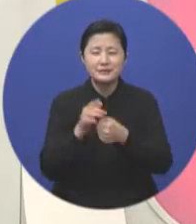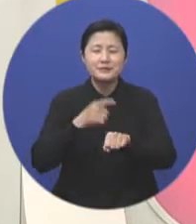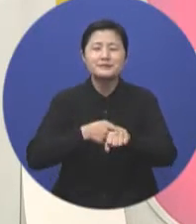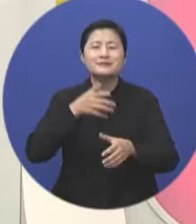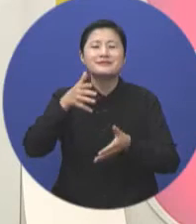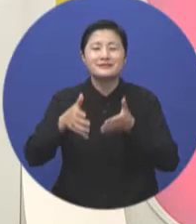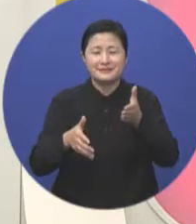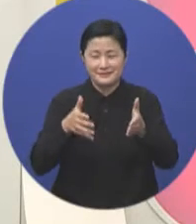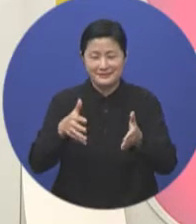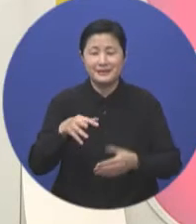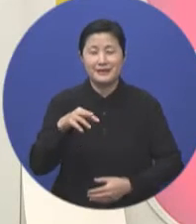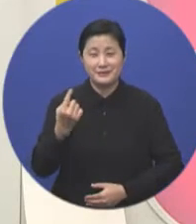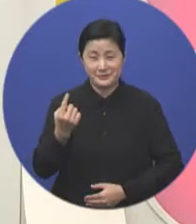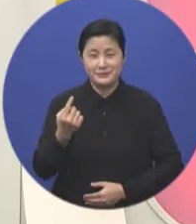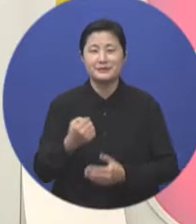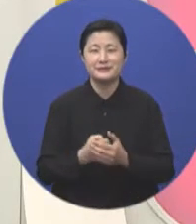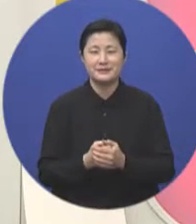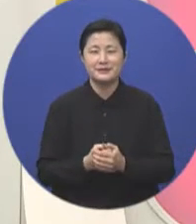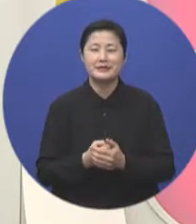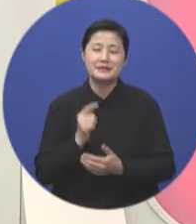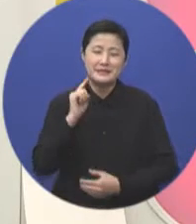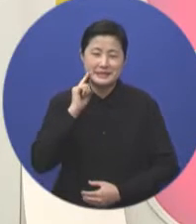미숙한 점이 있더라도 여러분들 좀